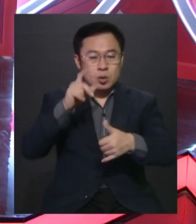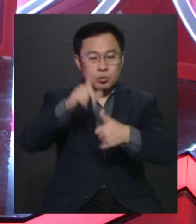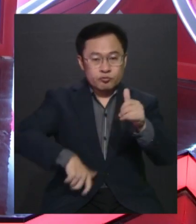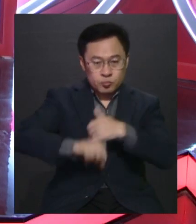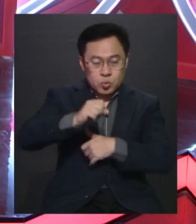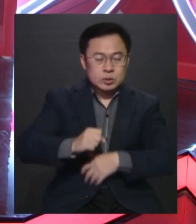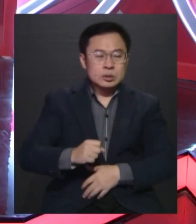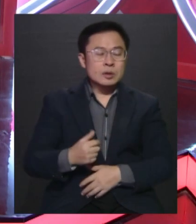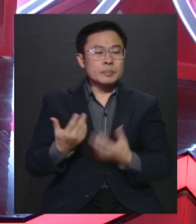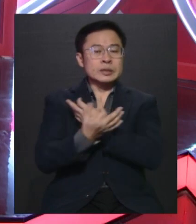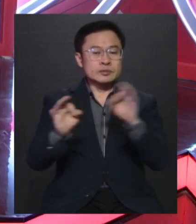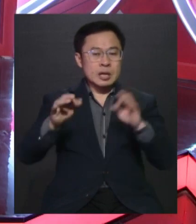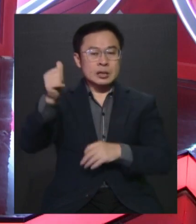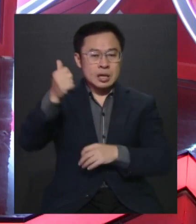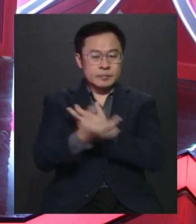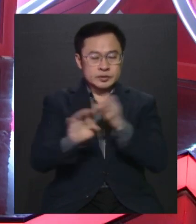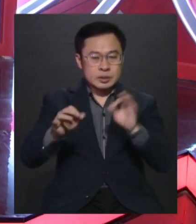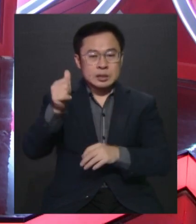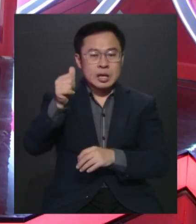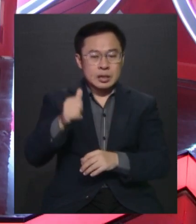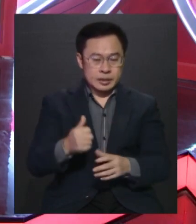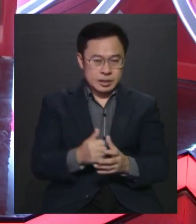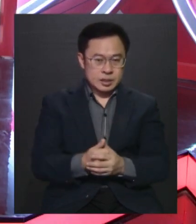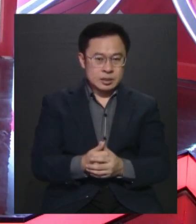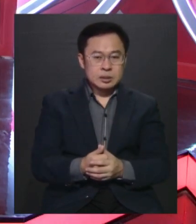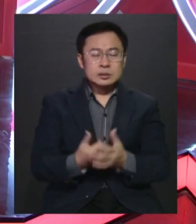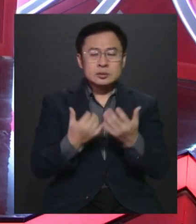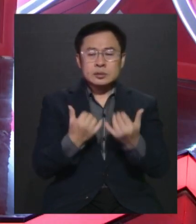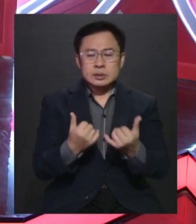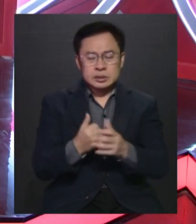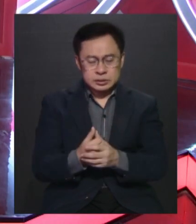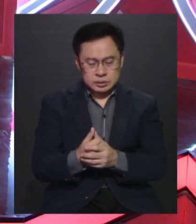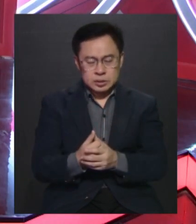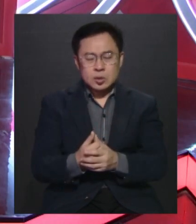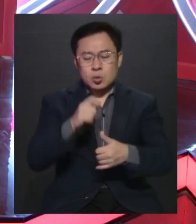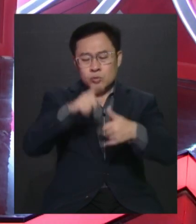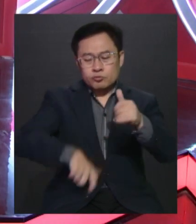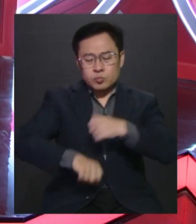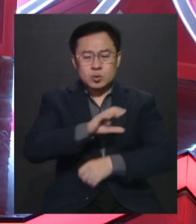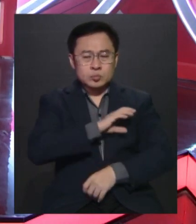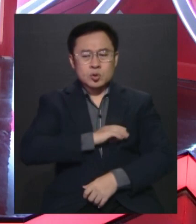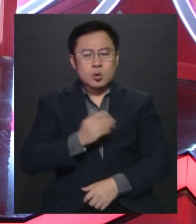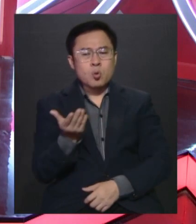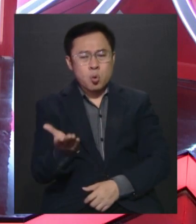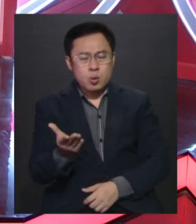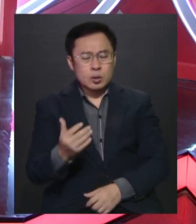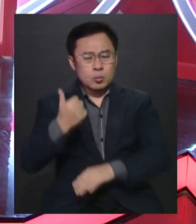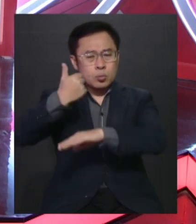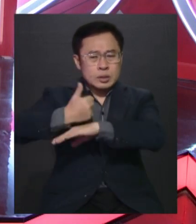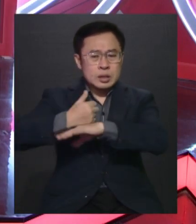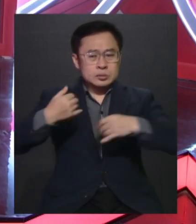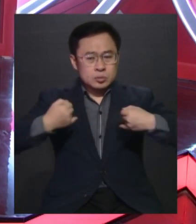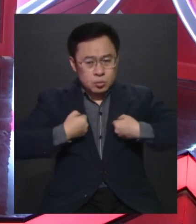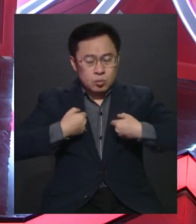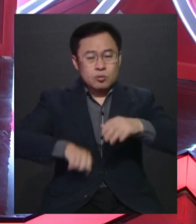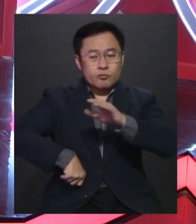ถึงขั้นนั้นเพราะว่าอาจจะไม่ได้ส่งเรื่องไปยังฟีฟ่าก็เป็นการพูดคุยแล้วก็ทวงถามเงินจากผู้บริหารกันไปนะแล้วว่าคาดว่าล่าสุดเนี่ย